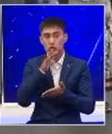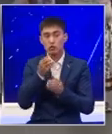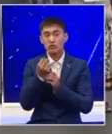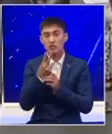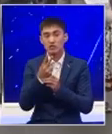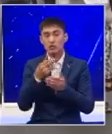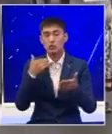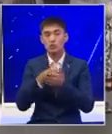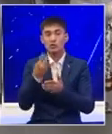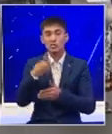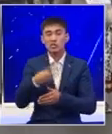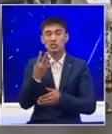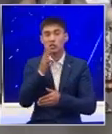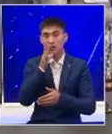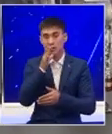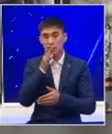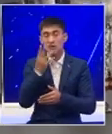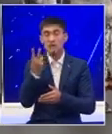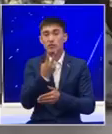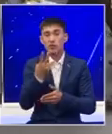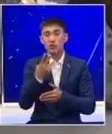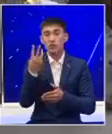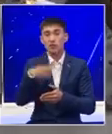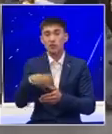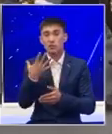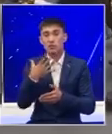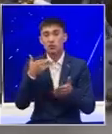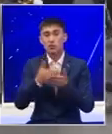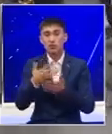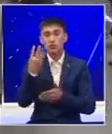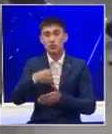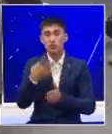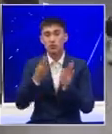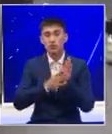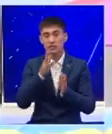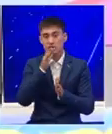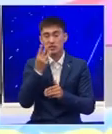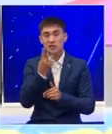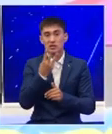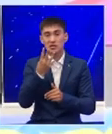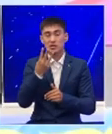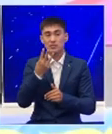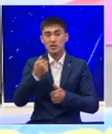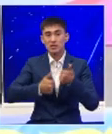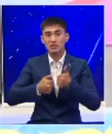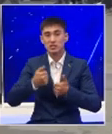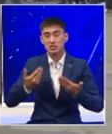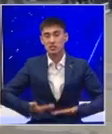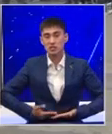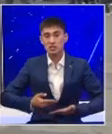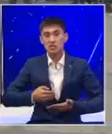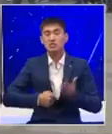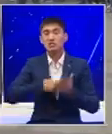от 12 до 34 лет во вторую от 35 до 49 лет третий соревновались жители старше